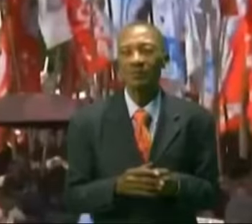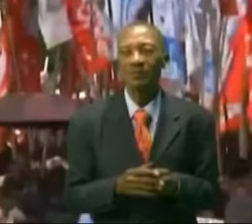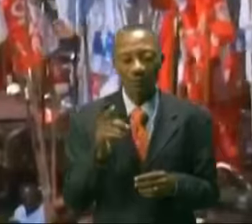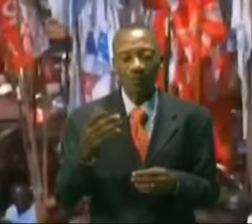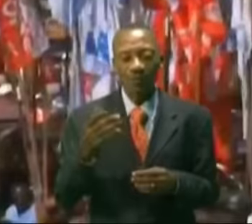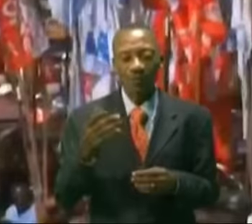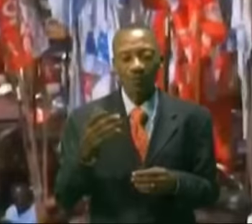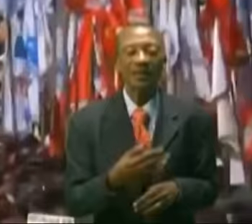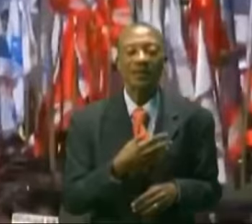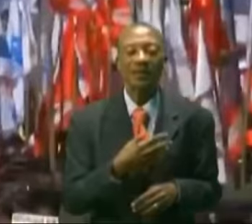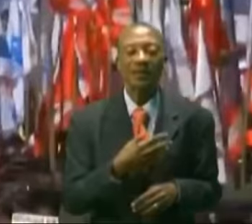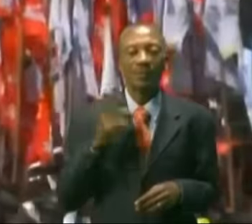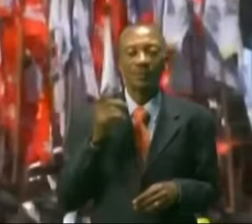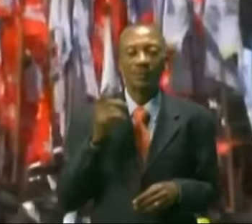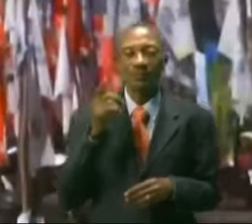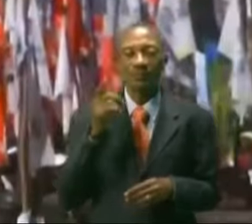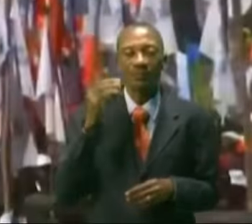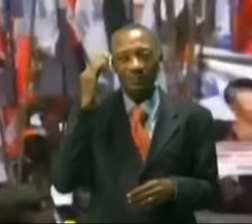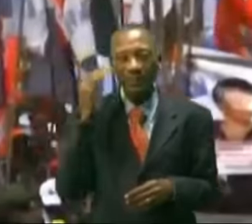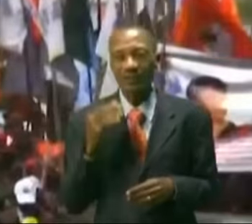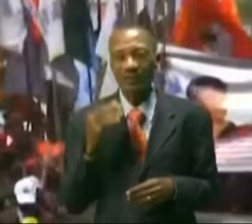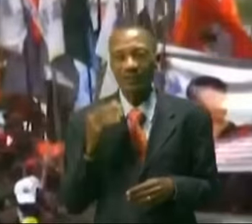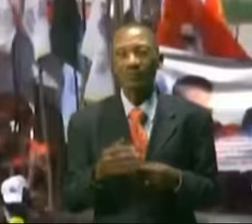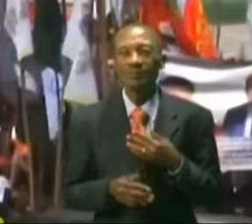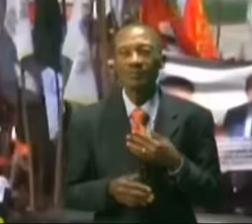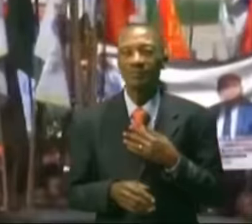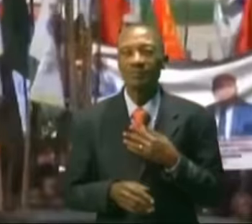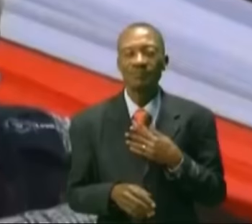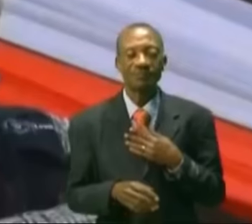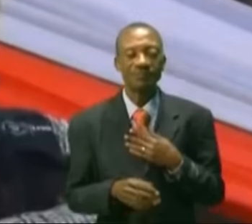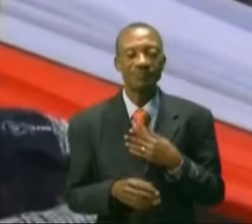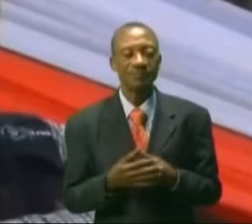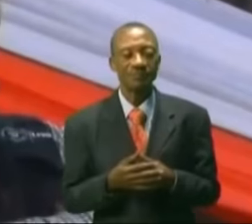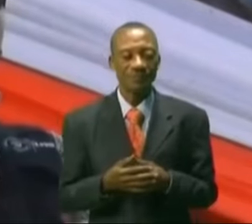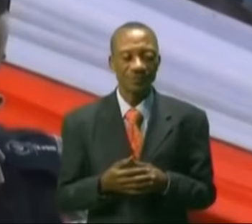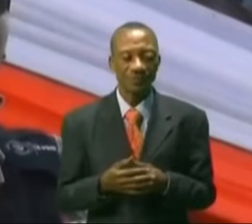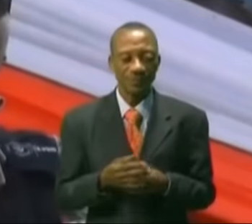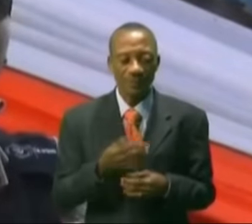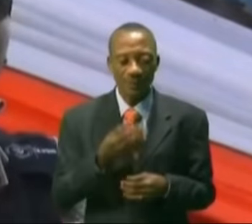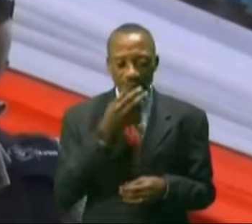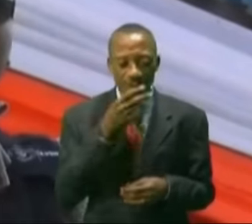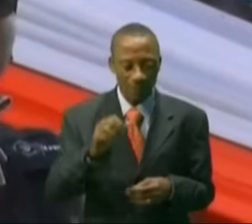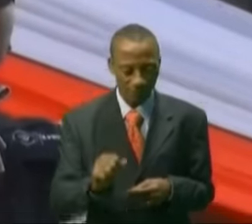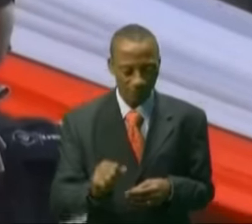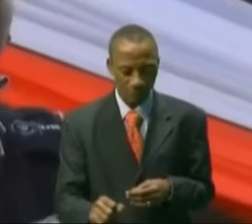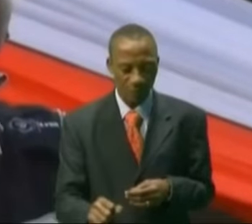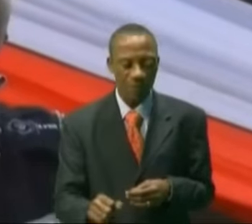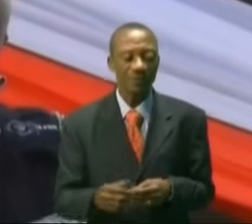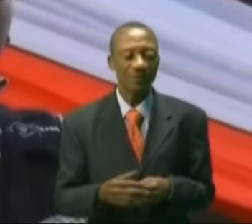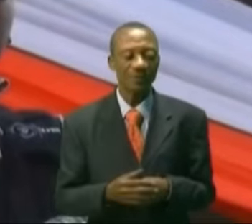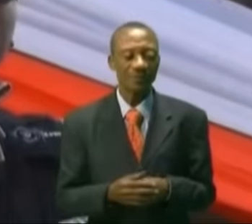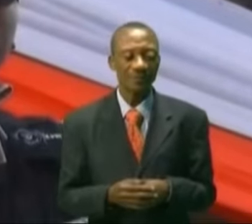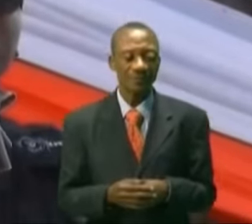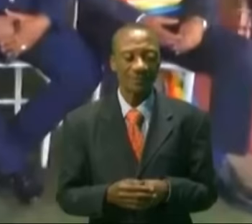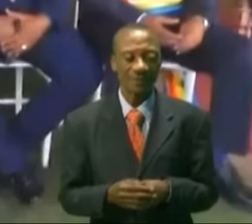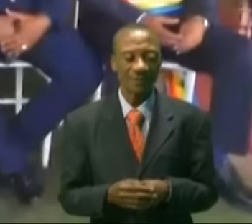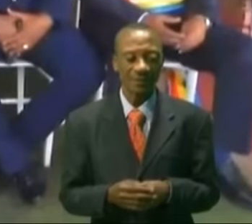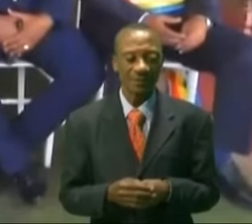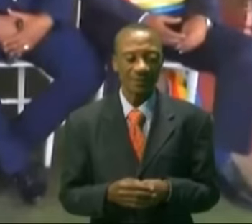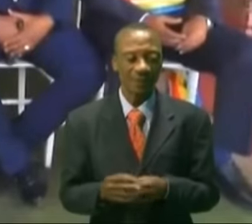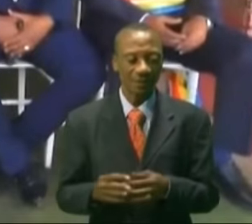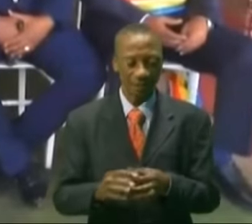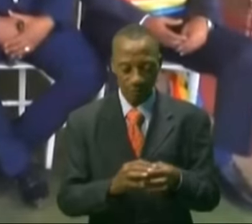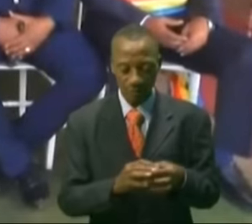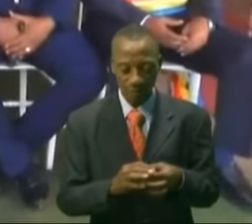rien ne peut démonter. Le Sud Kivu est aussi un symbole de la résistance contre cette